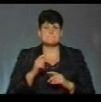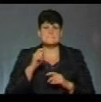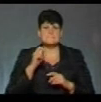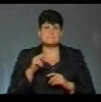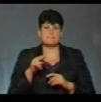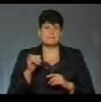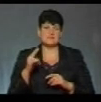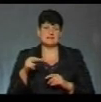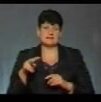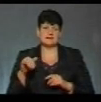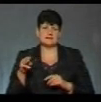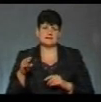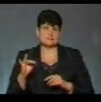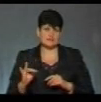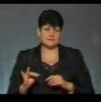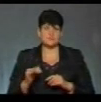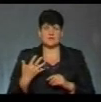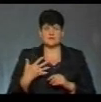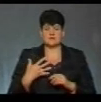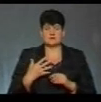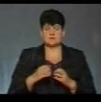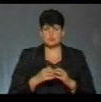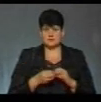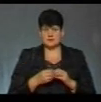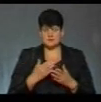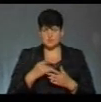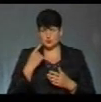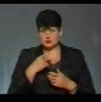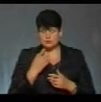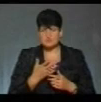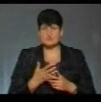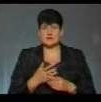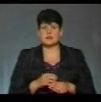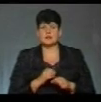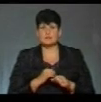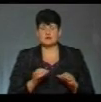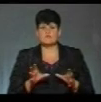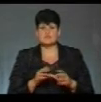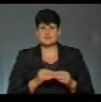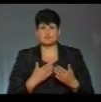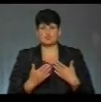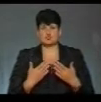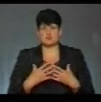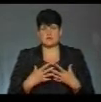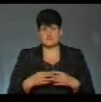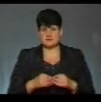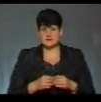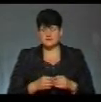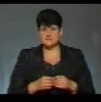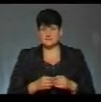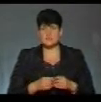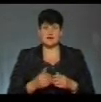і загострились якісь особисті причини, і нездатність налагодити взаємостосунки в сім'ї.